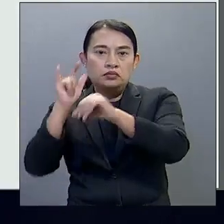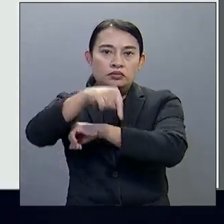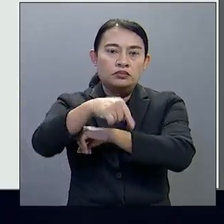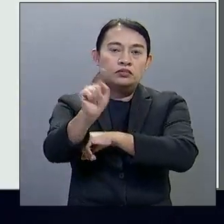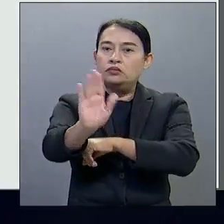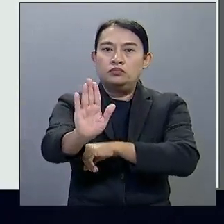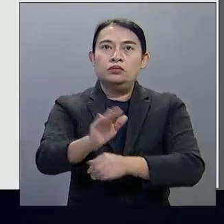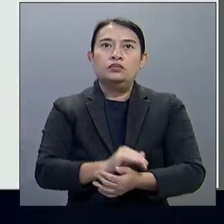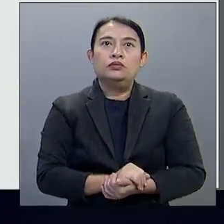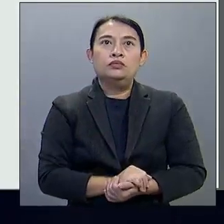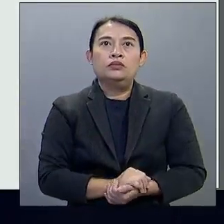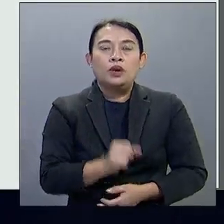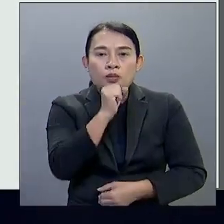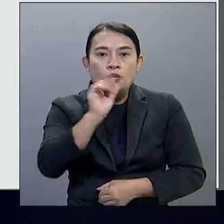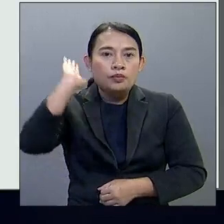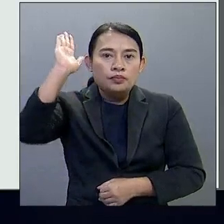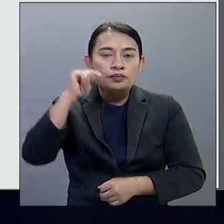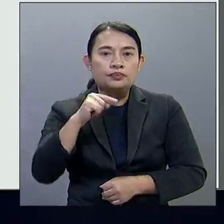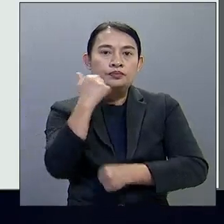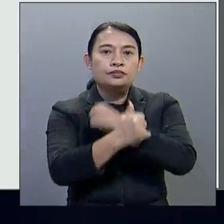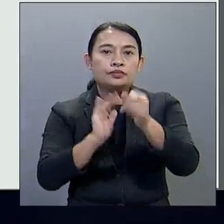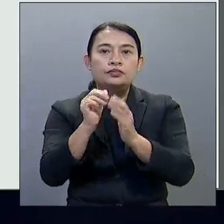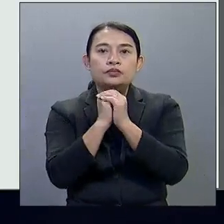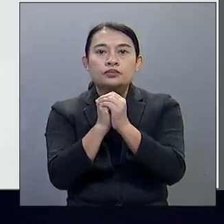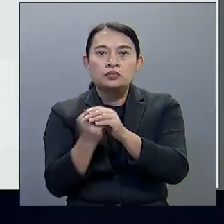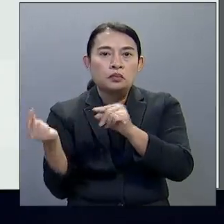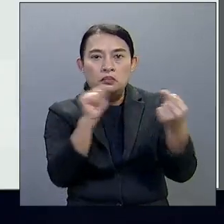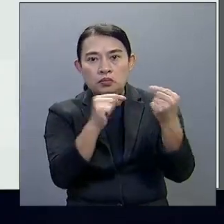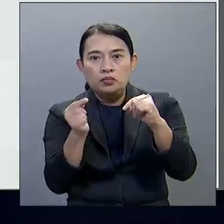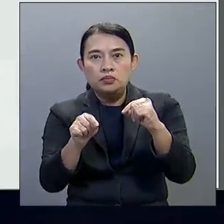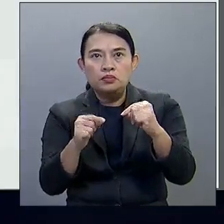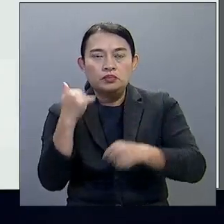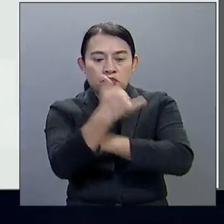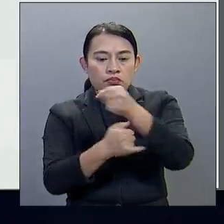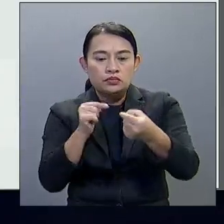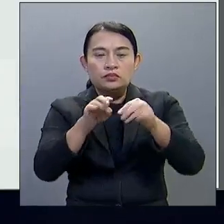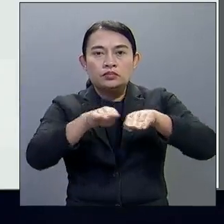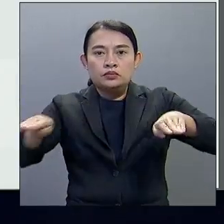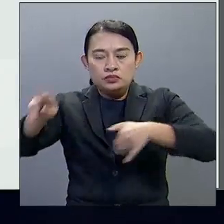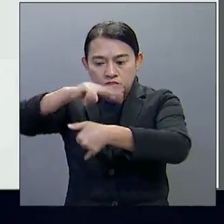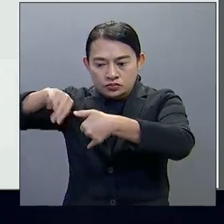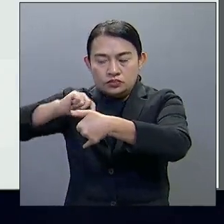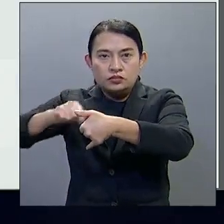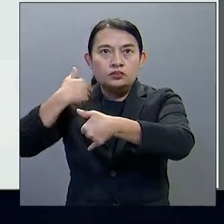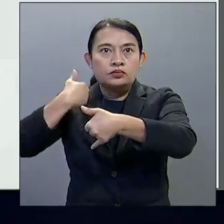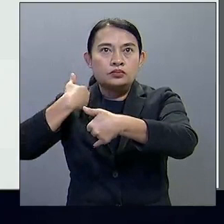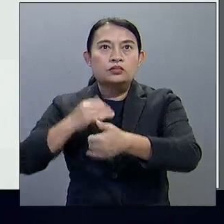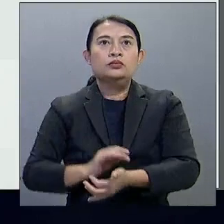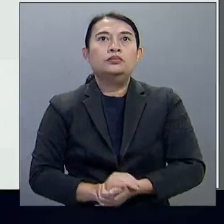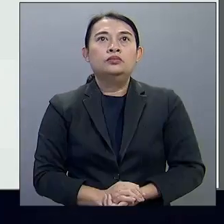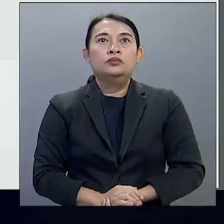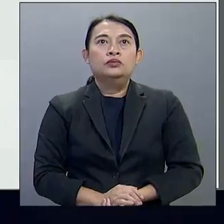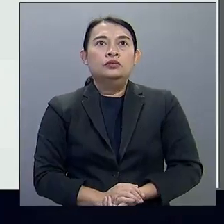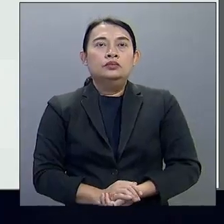างหนึ่งนั่นก็คือโฆษกกระทรวงการต่างประเทศของจีนเขาออกมาโต้กลับประเทศที่มีมาตรการคัดกรองเหล่านี้นะคะโดยเฉพาะอย่